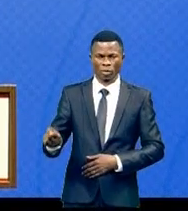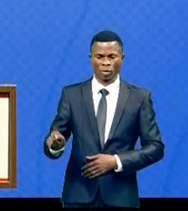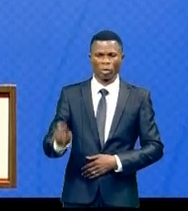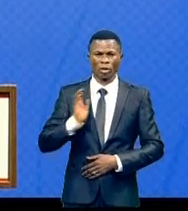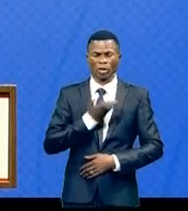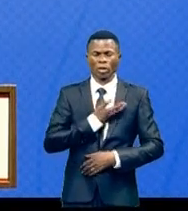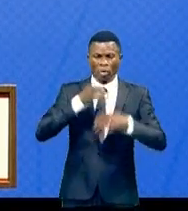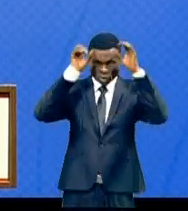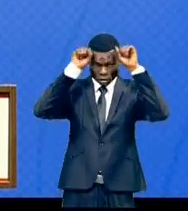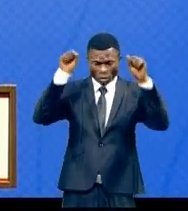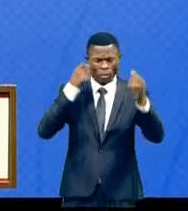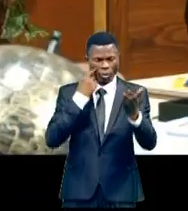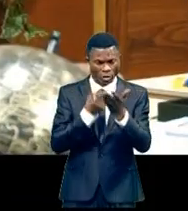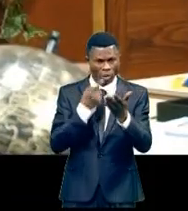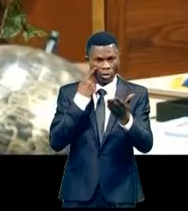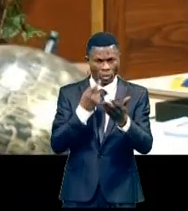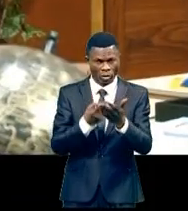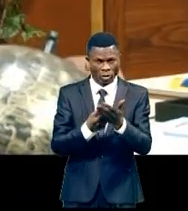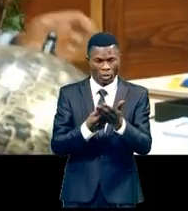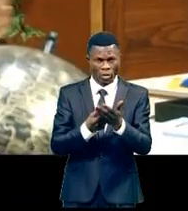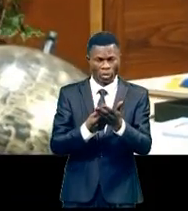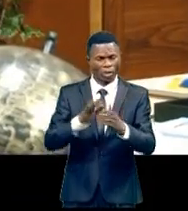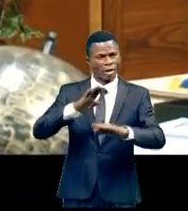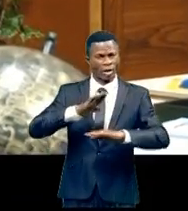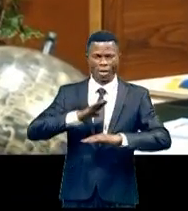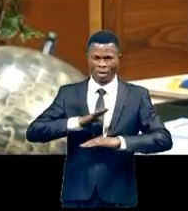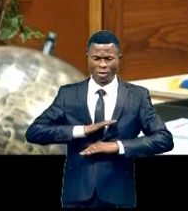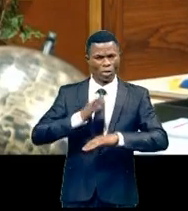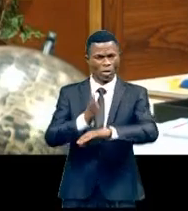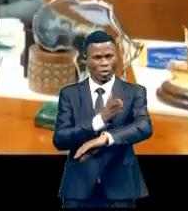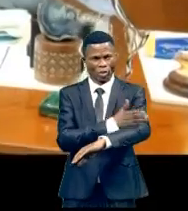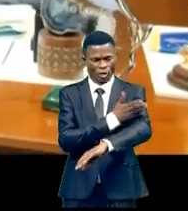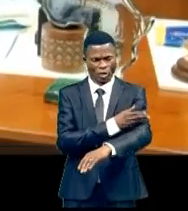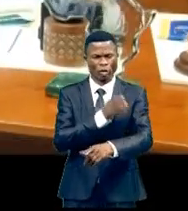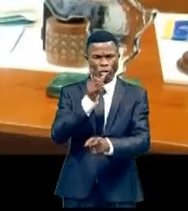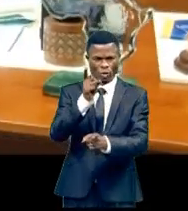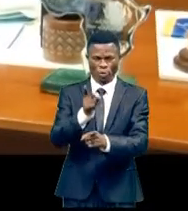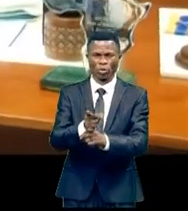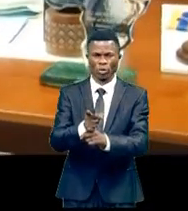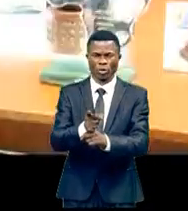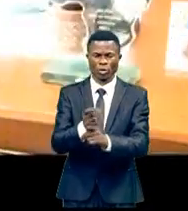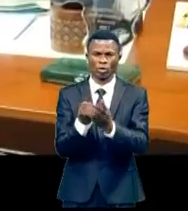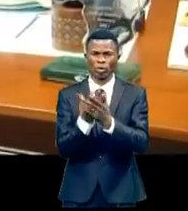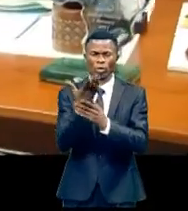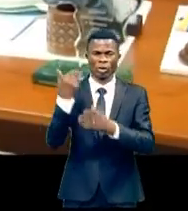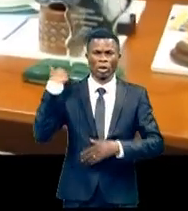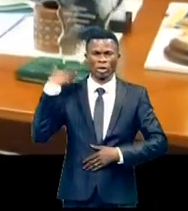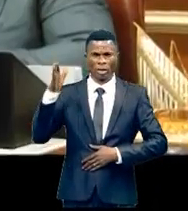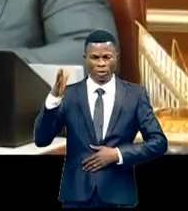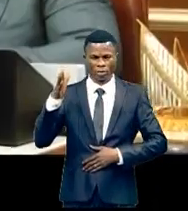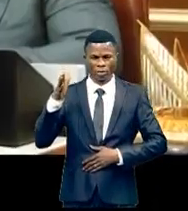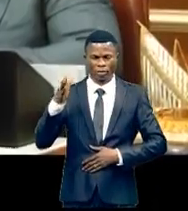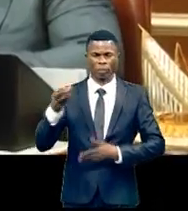de la République a constaté avec satisfaction un accroissement significatif de ressources publiques grâce à une